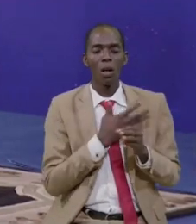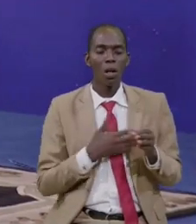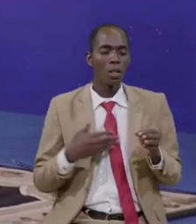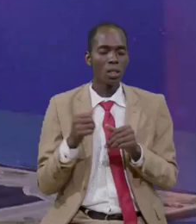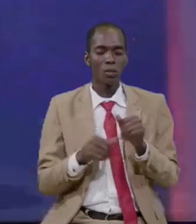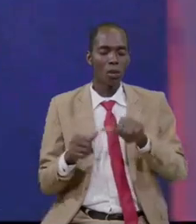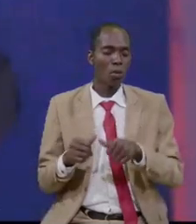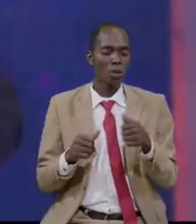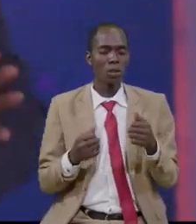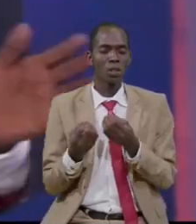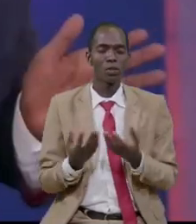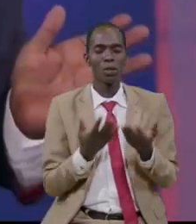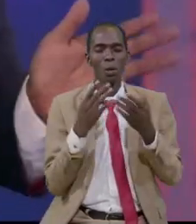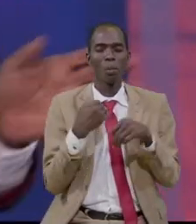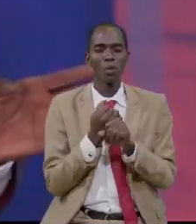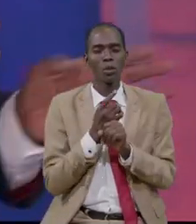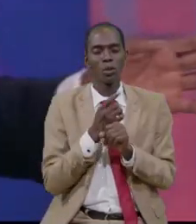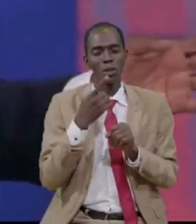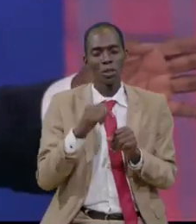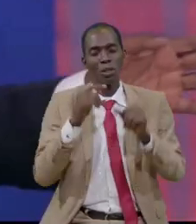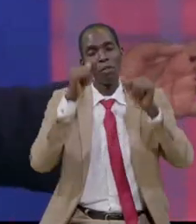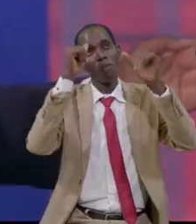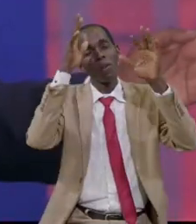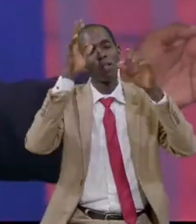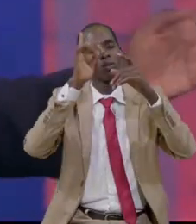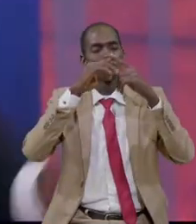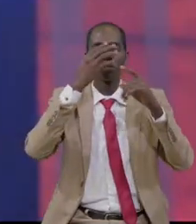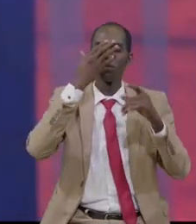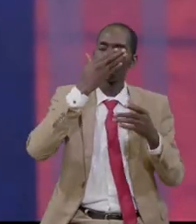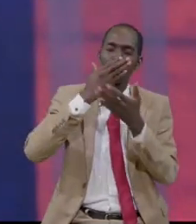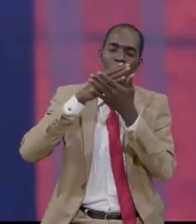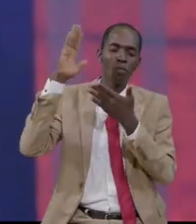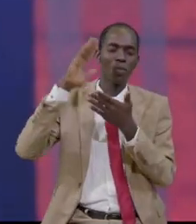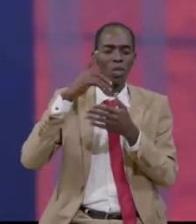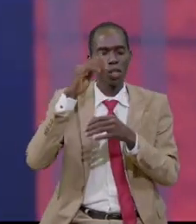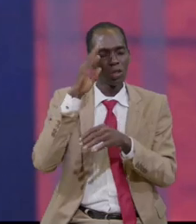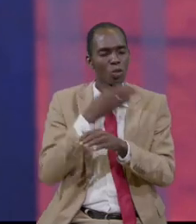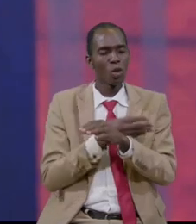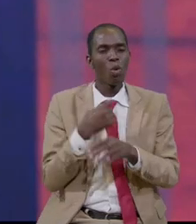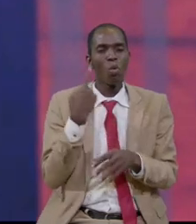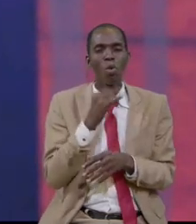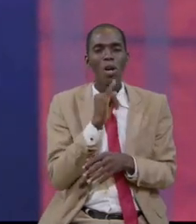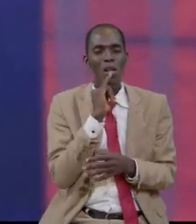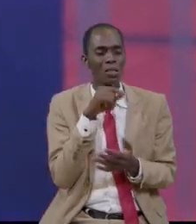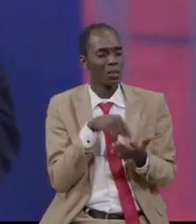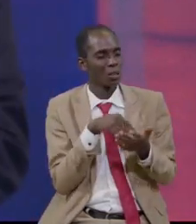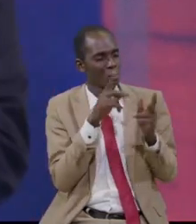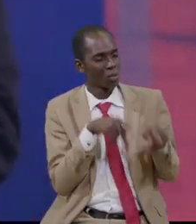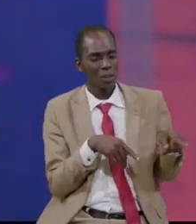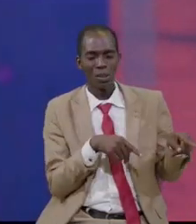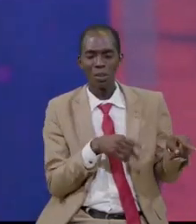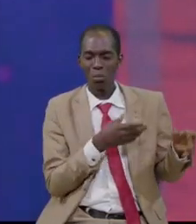amène le Père à se détourner de toi. Qui est cet homme qui amène encore un